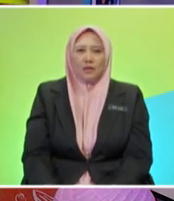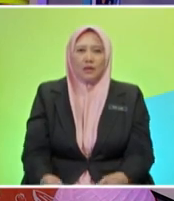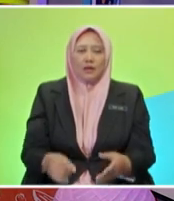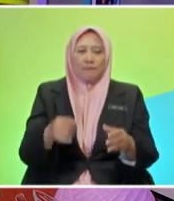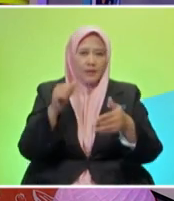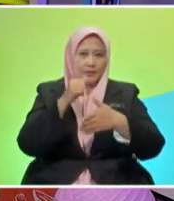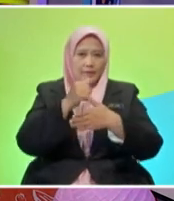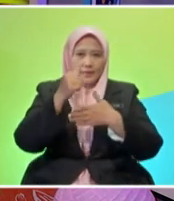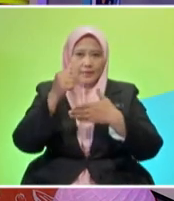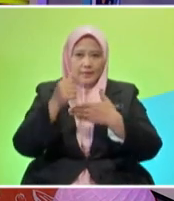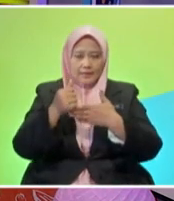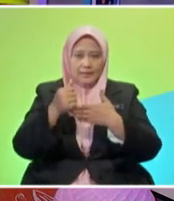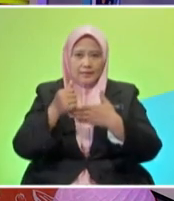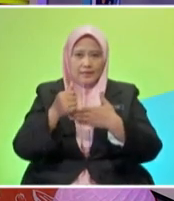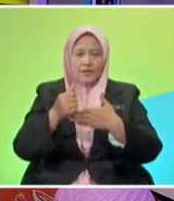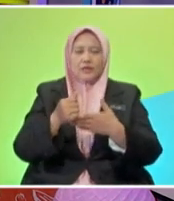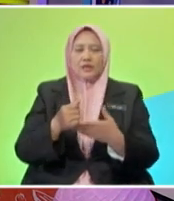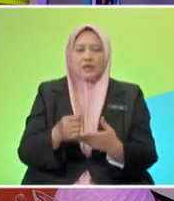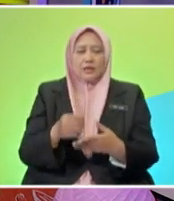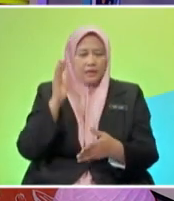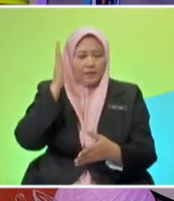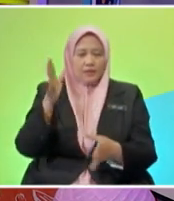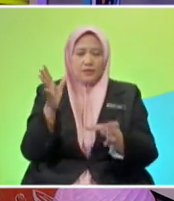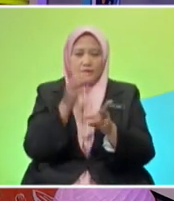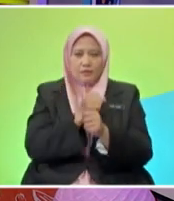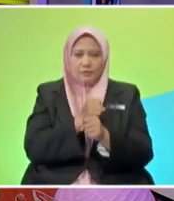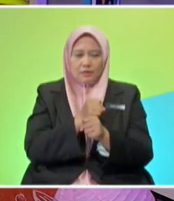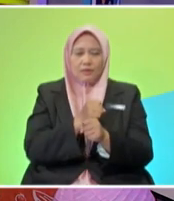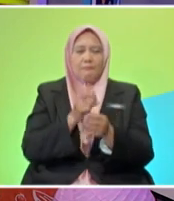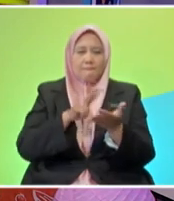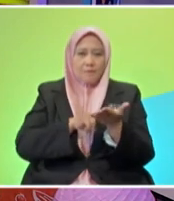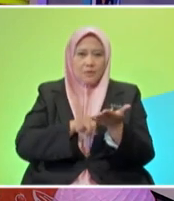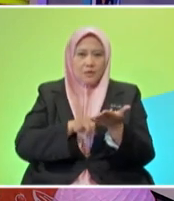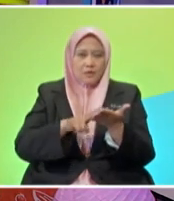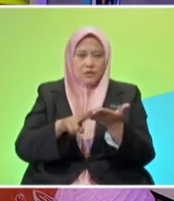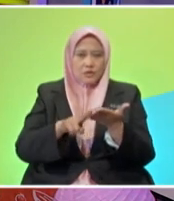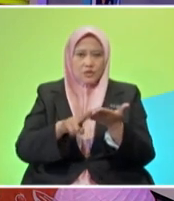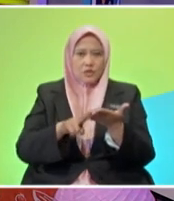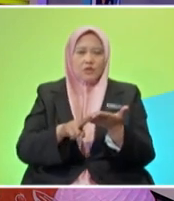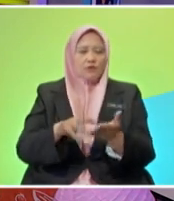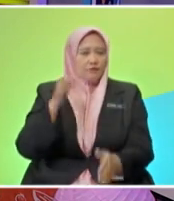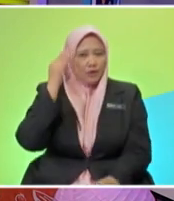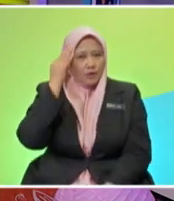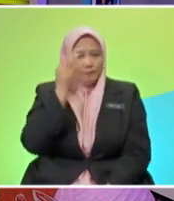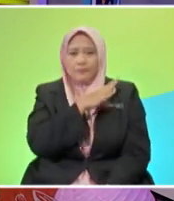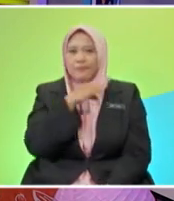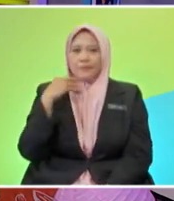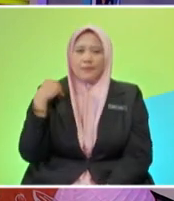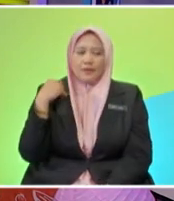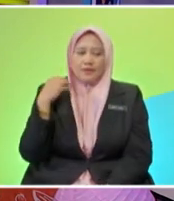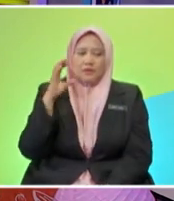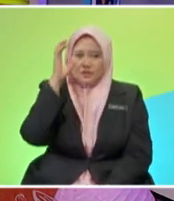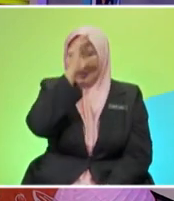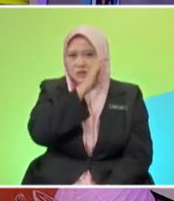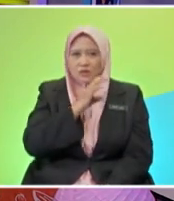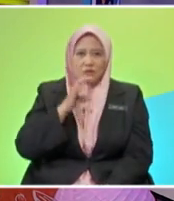pastinya mencapai objektif membaca, memahami dan menyelesaikan ataupun mencari idea utama berkaitan dengan